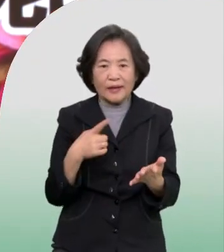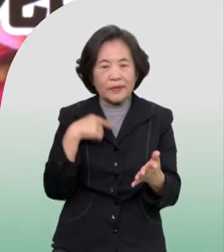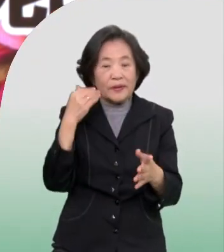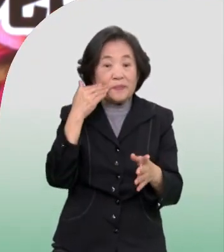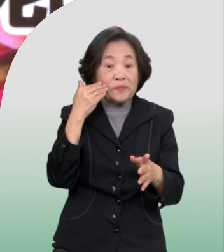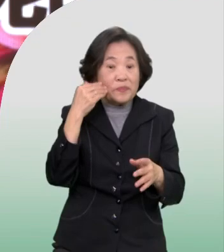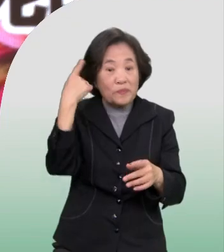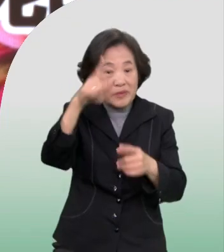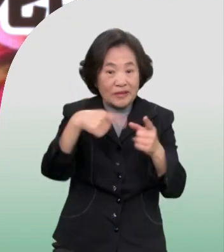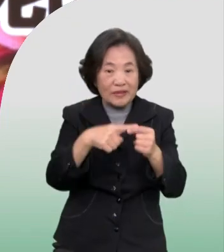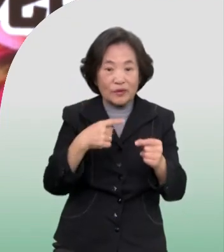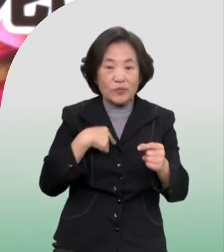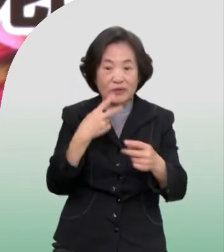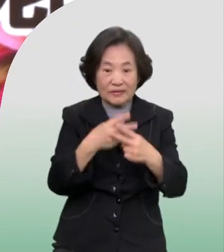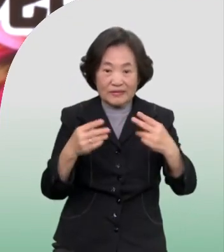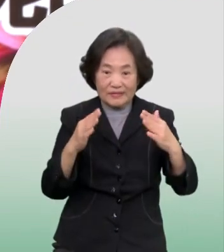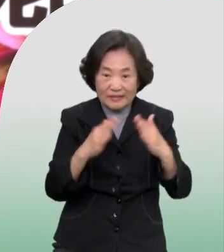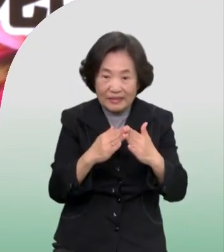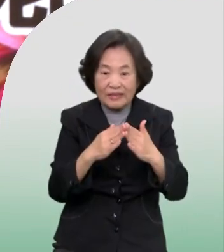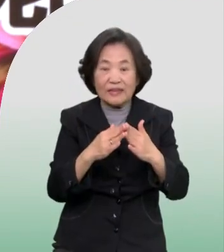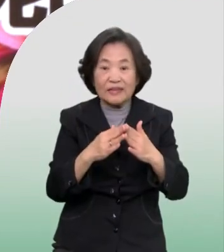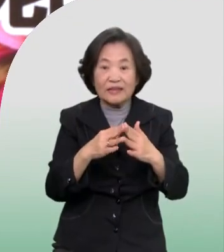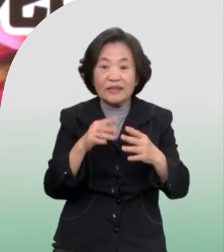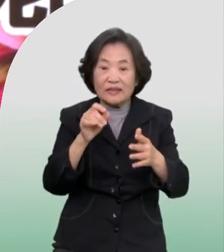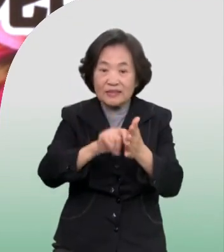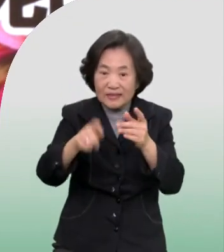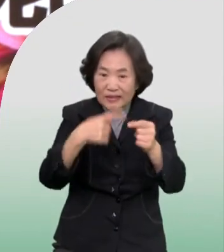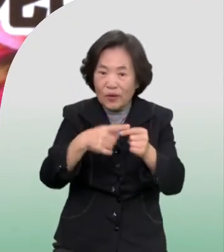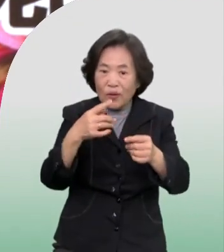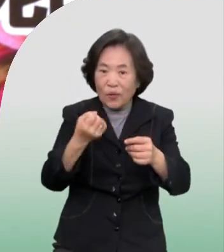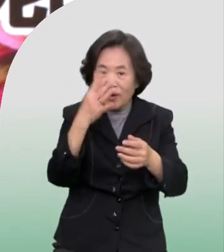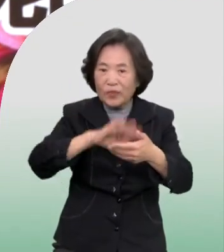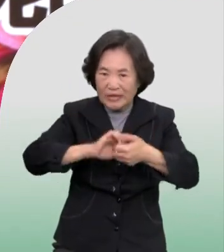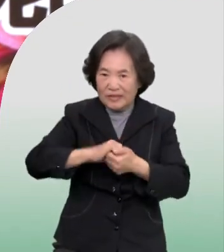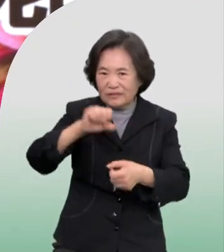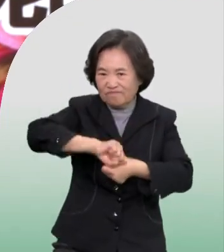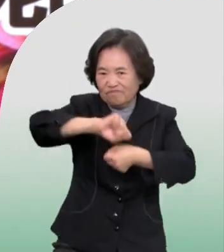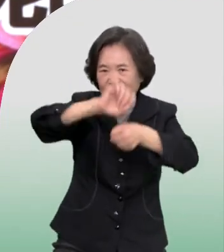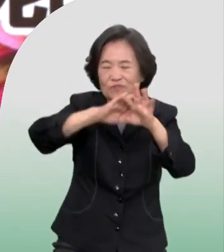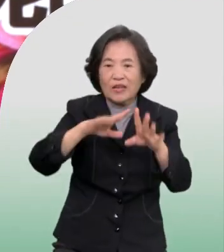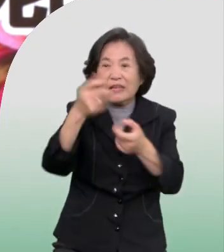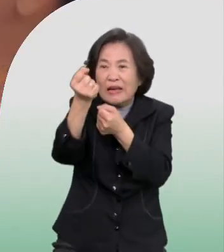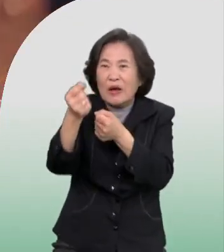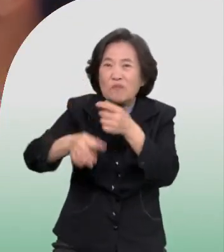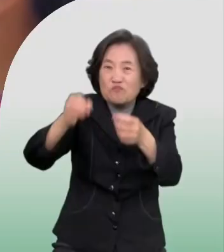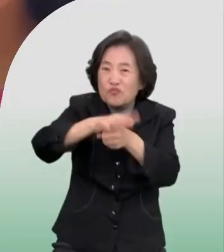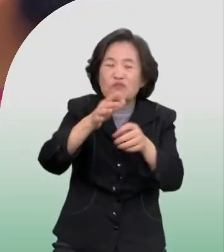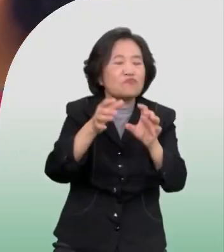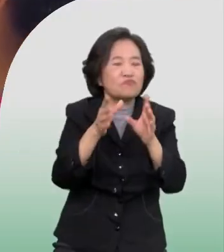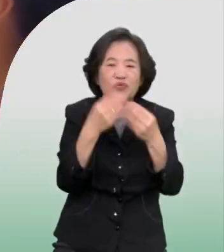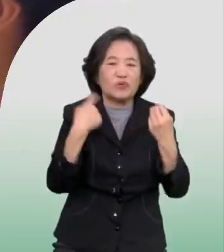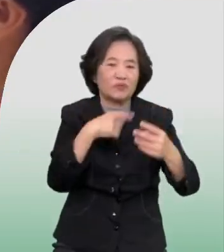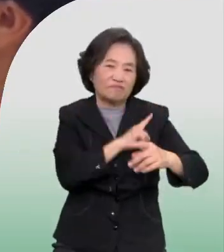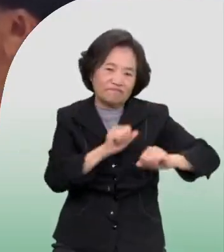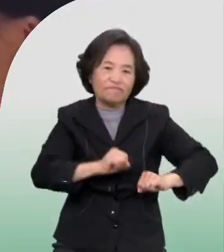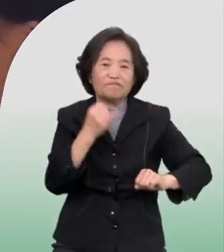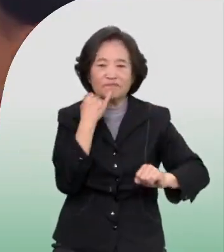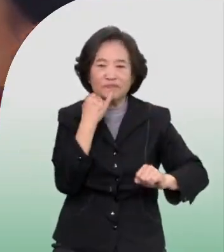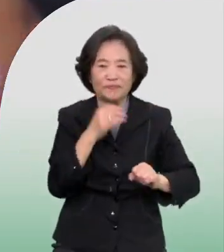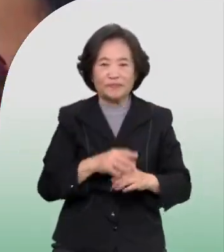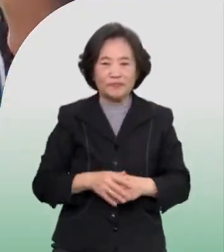两年的客家嘉年华，来参加在扁双一，这不是不出师，都得走嘞哈。 是怎么嫁得出